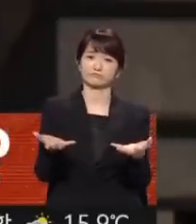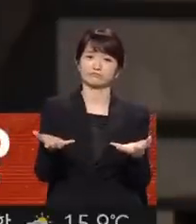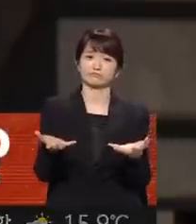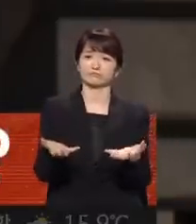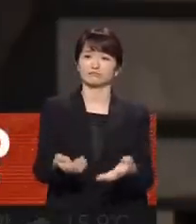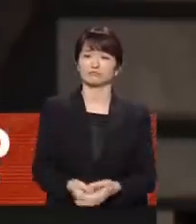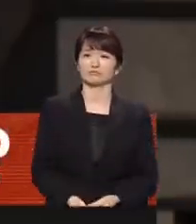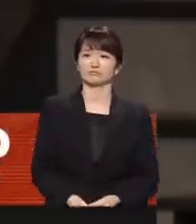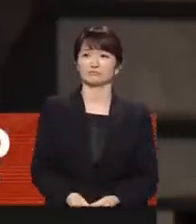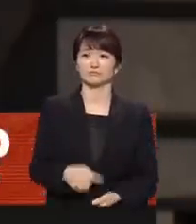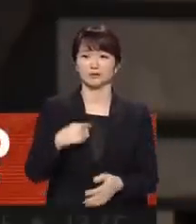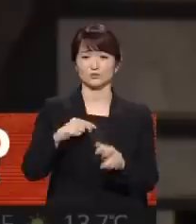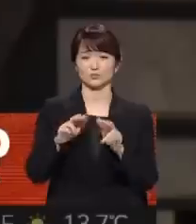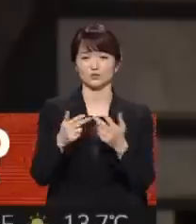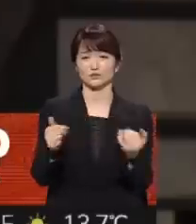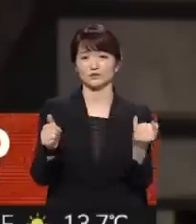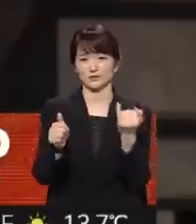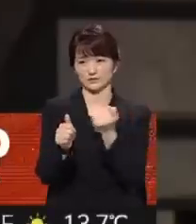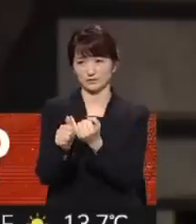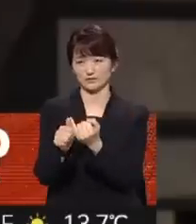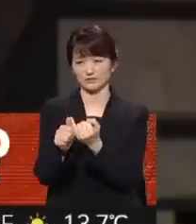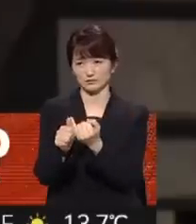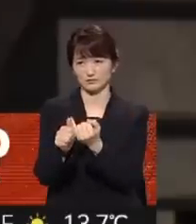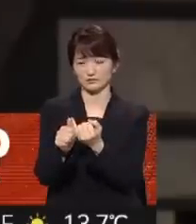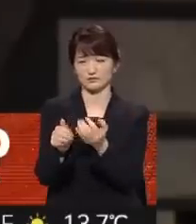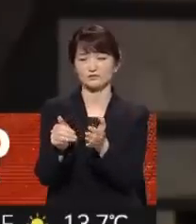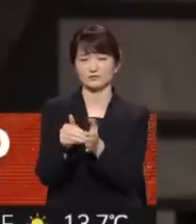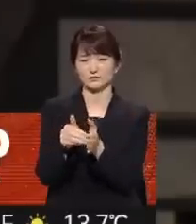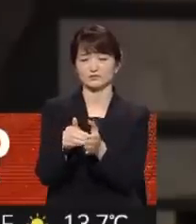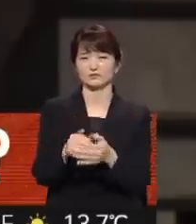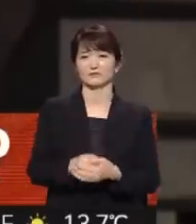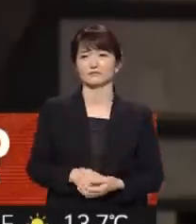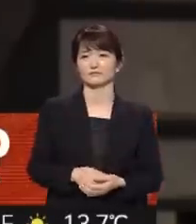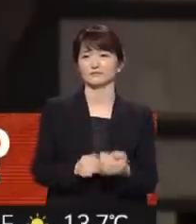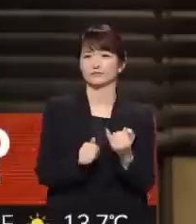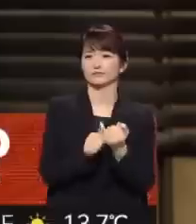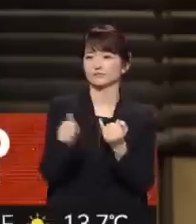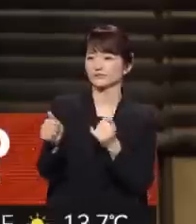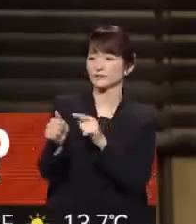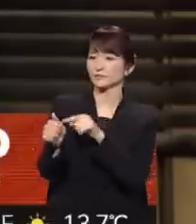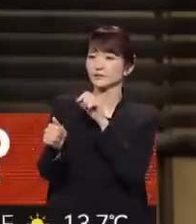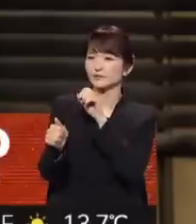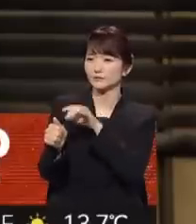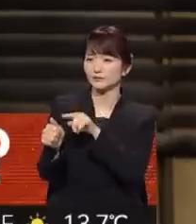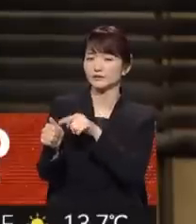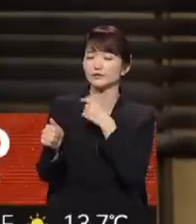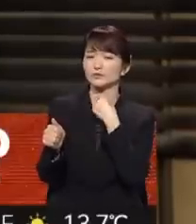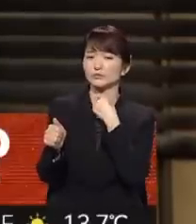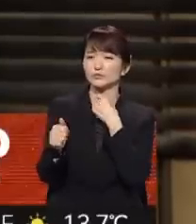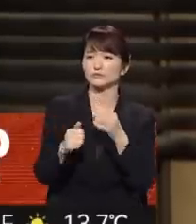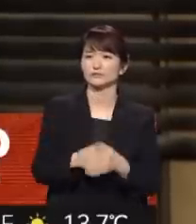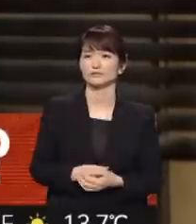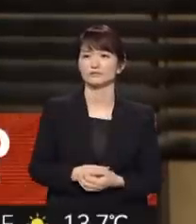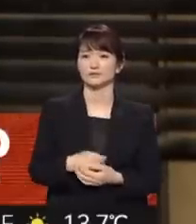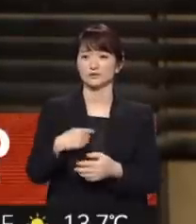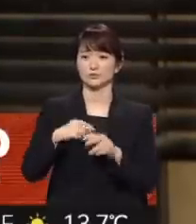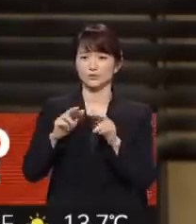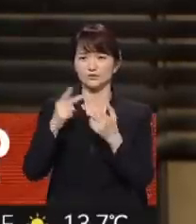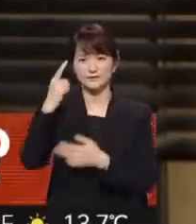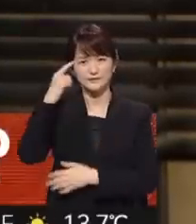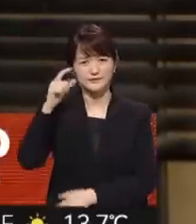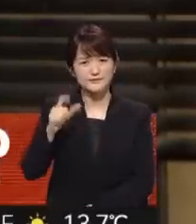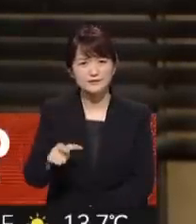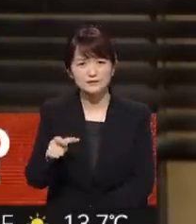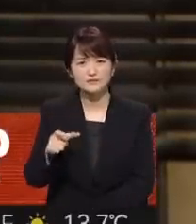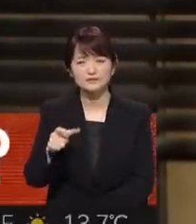어떡할 겁니까? 본인이 선택을 한 겁니다. 아, 박 변호사님. 전 남편께 한번 말씀을 좀 드리고 싶어요. 아마 본인 생각이 너무